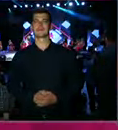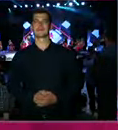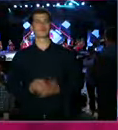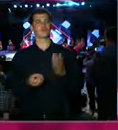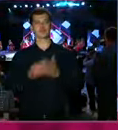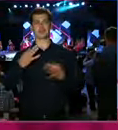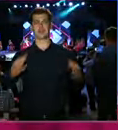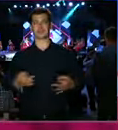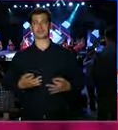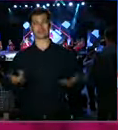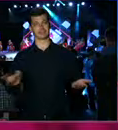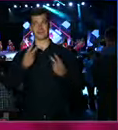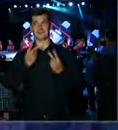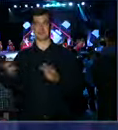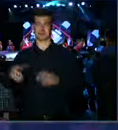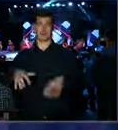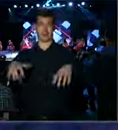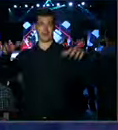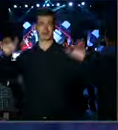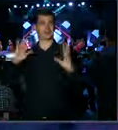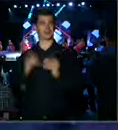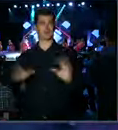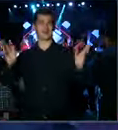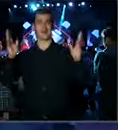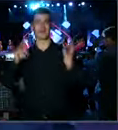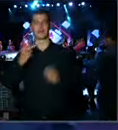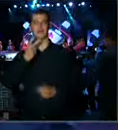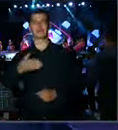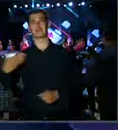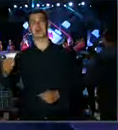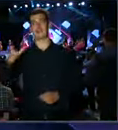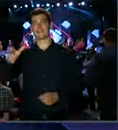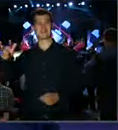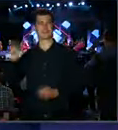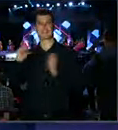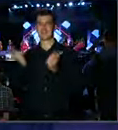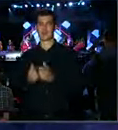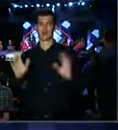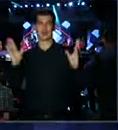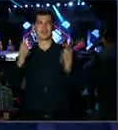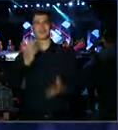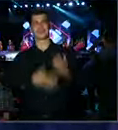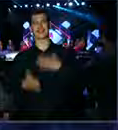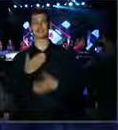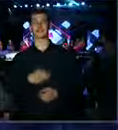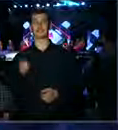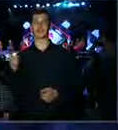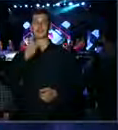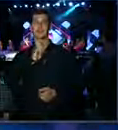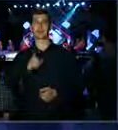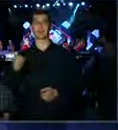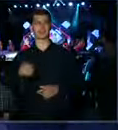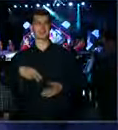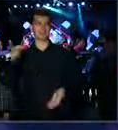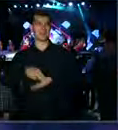Drodzy Państwo, zobaczcie fan klub, zobaczcie całą rodzinę i znajomych po mojej prawej, a Państwa lewej stronie. Oni skaczą z